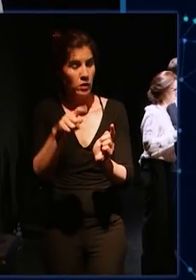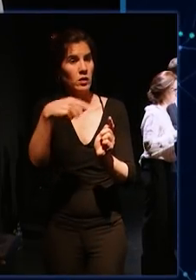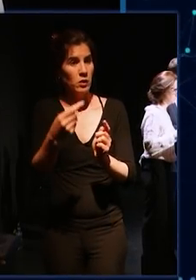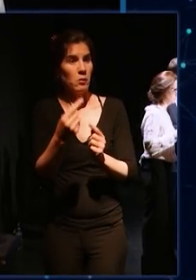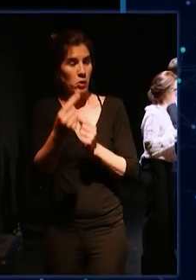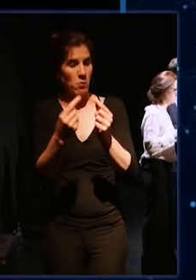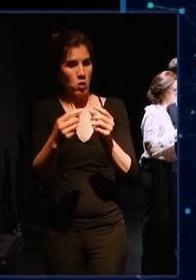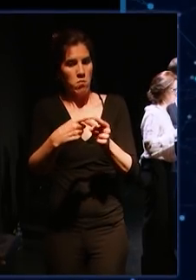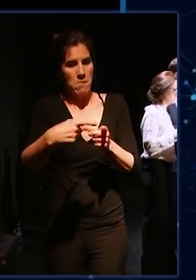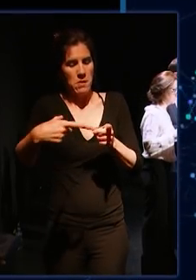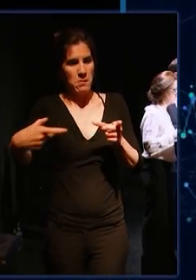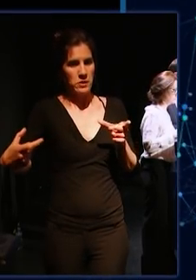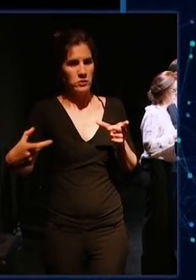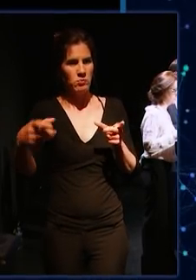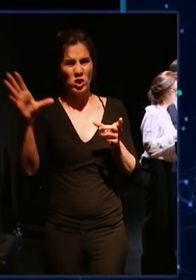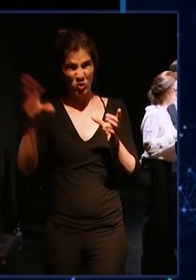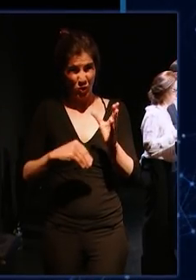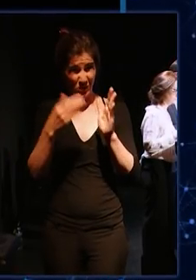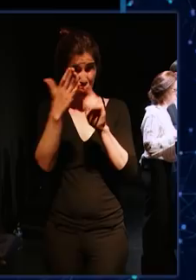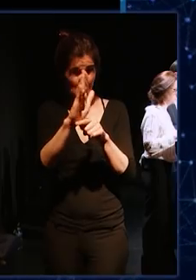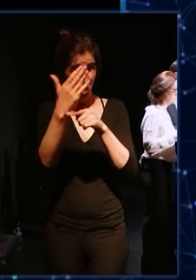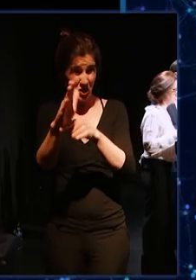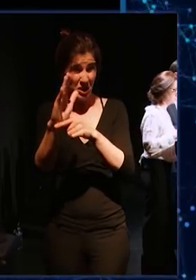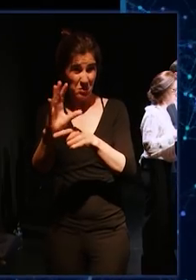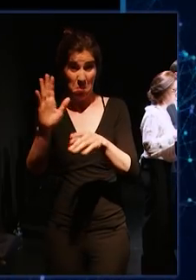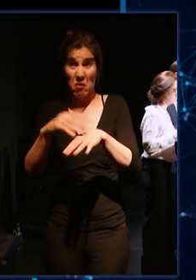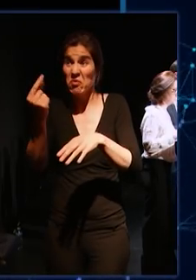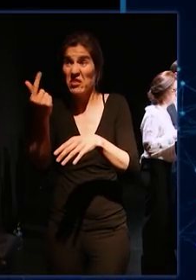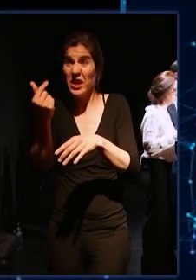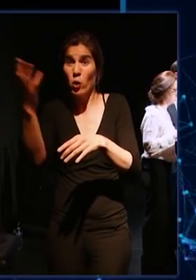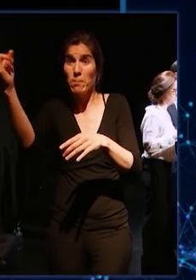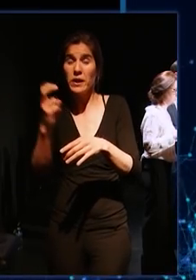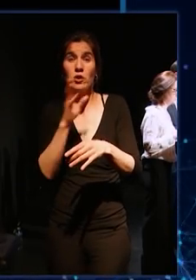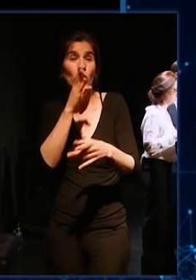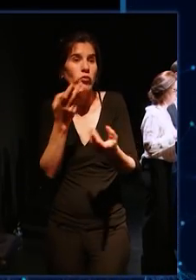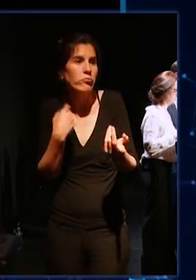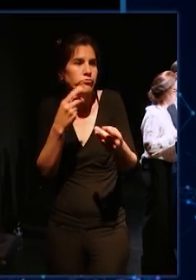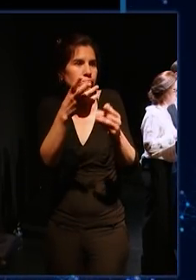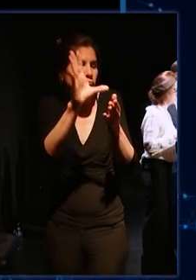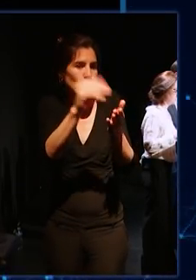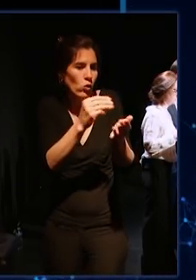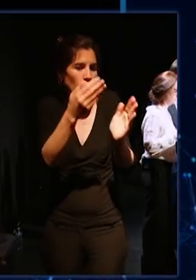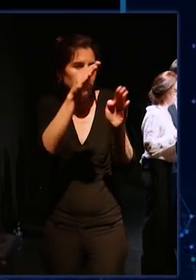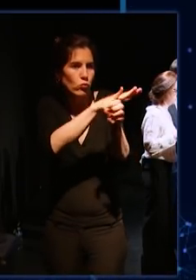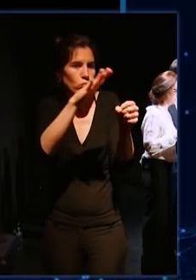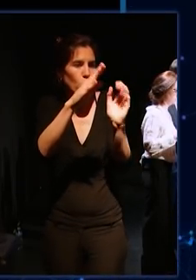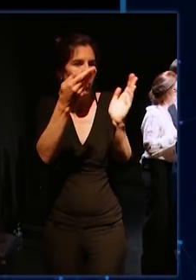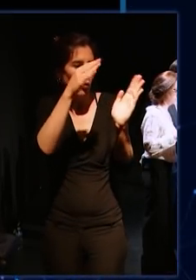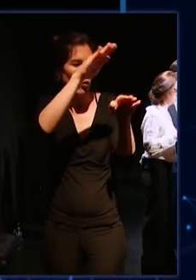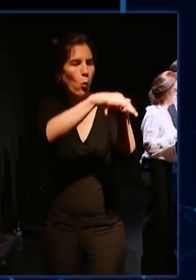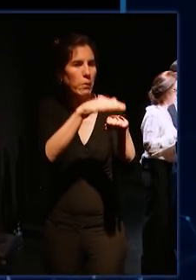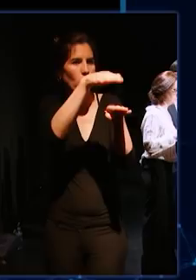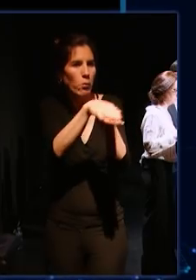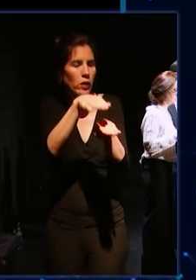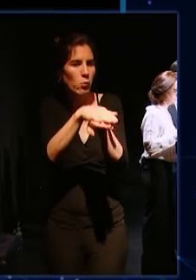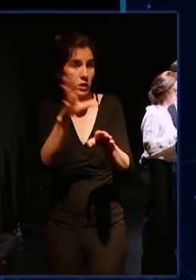allà són possibles, que ho dubto, no sé d'on traurem els diners, perdó. Era simplement això. Sí que convido, a més